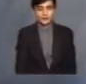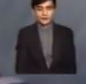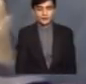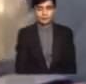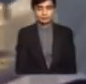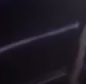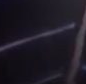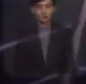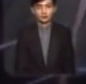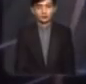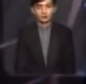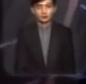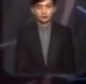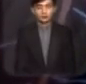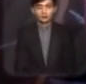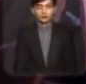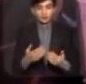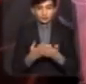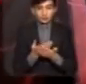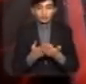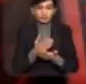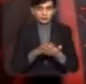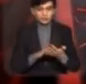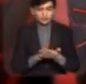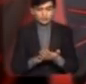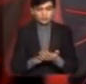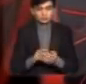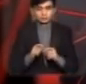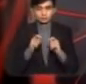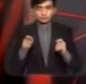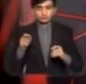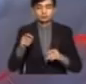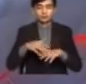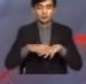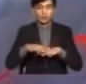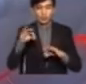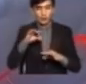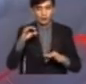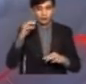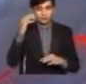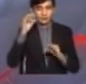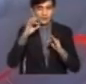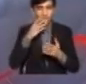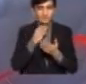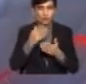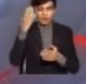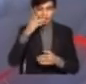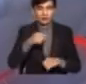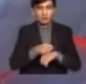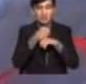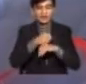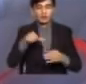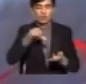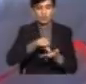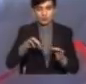информбюро информбюро в эфире продолжаем выпуск публичное обсуждение законопроекта о проведении митингов